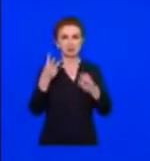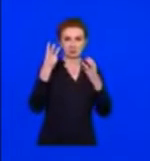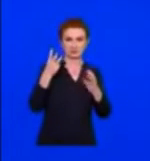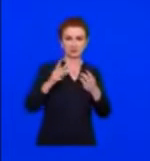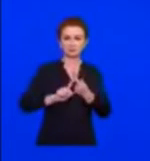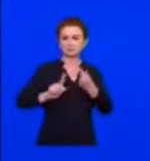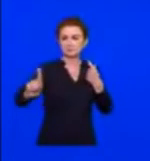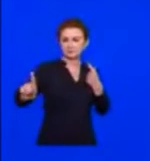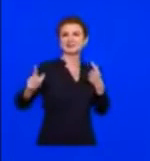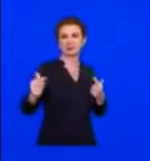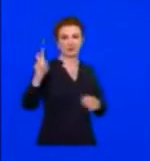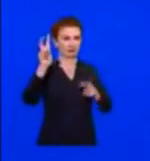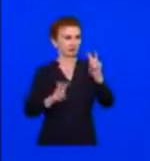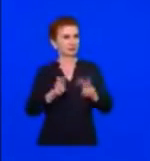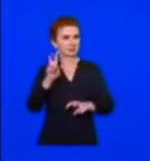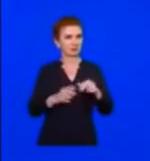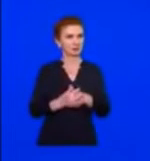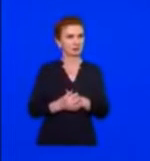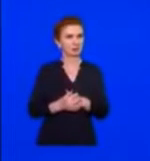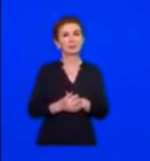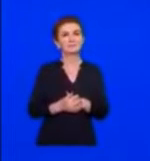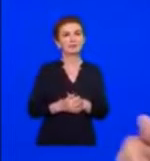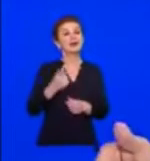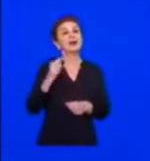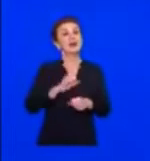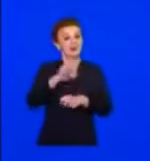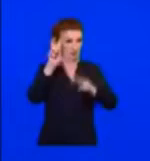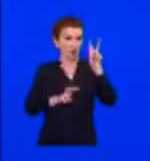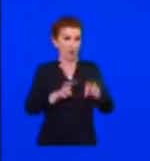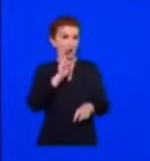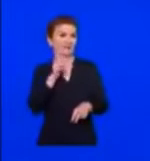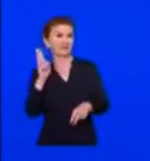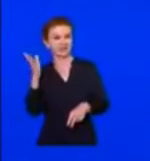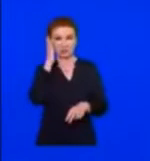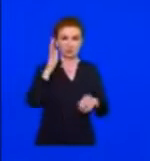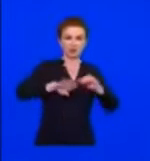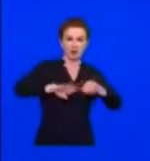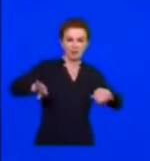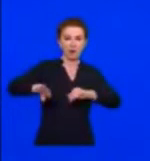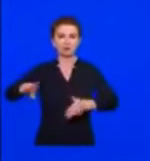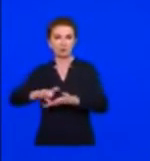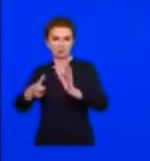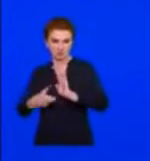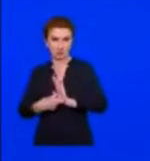hotelach. Zwykle jesteśmy w osobnych pokojach, bardzo